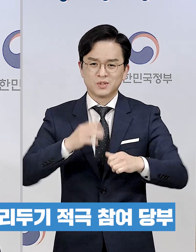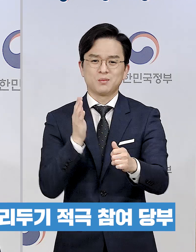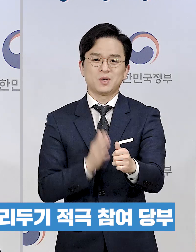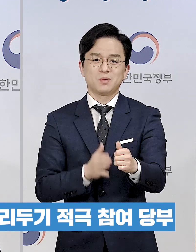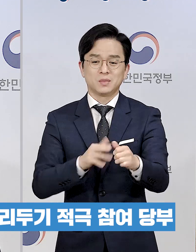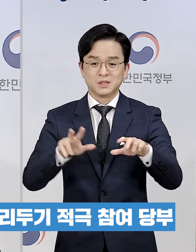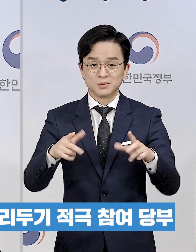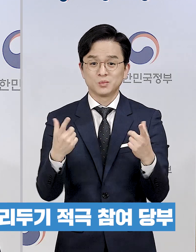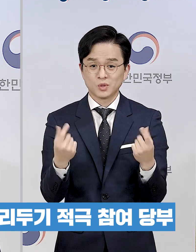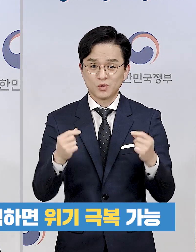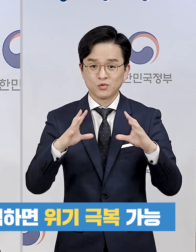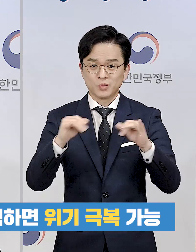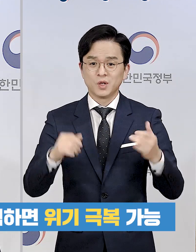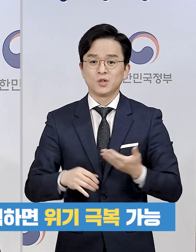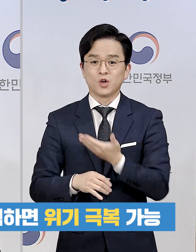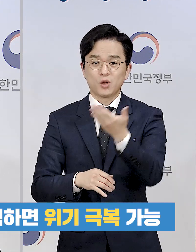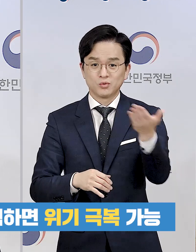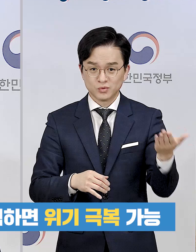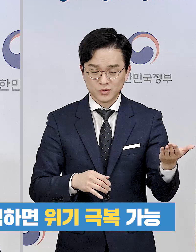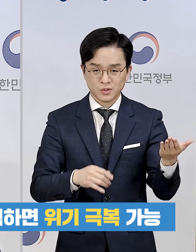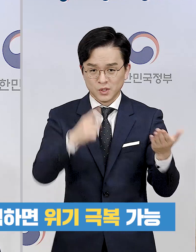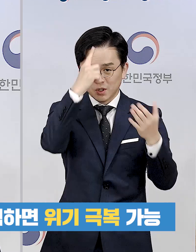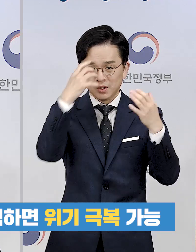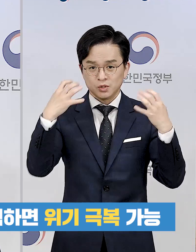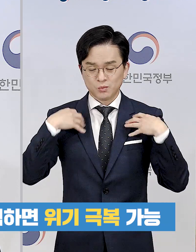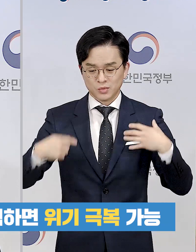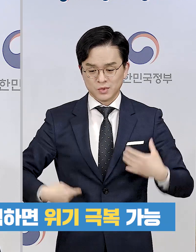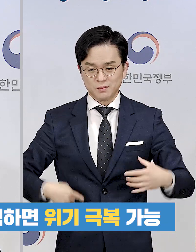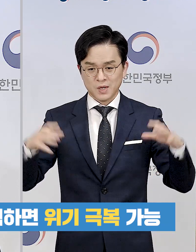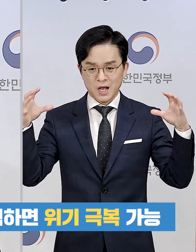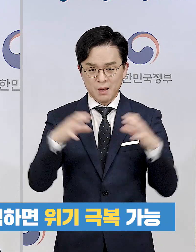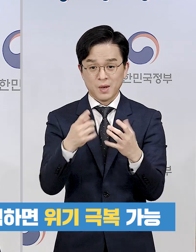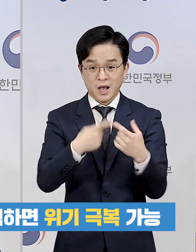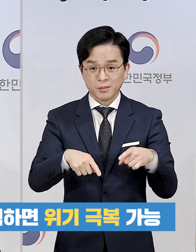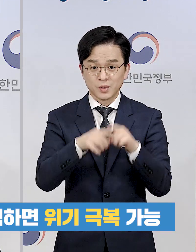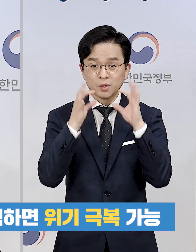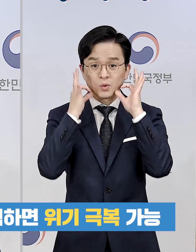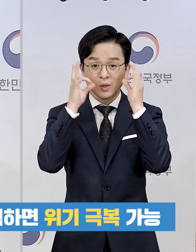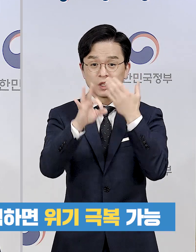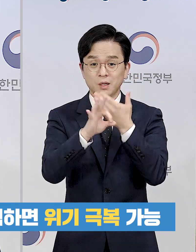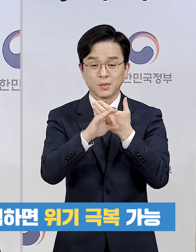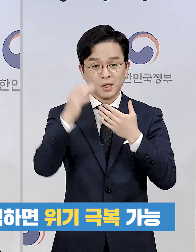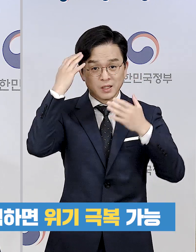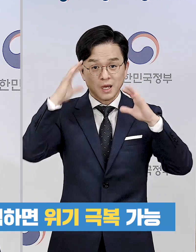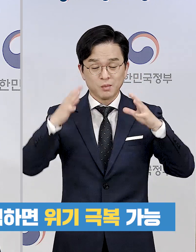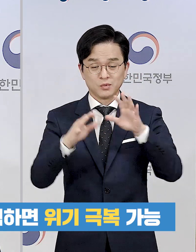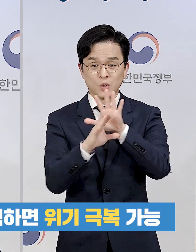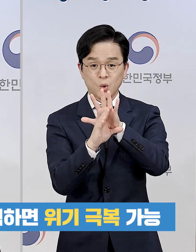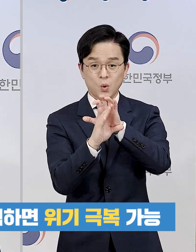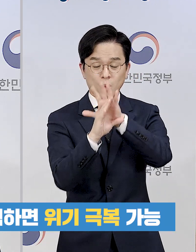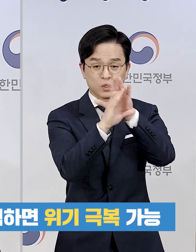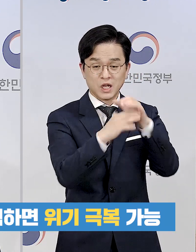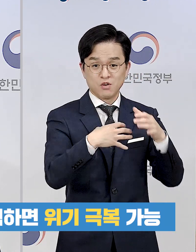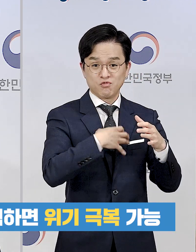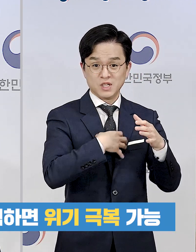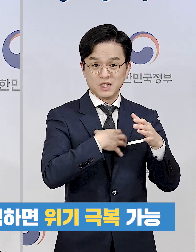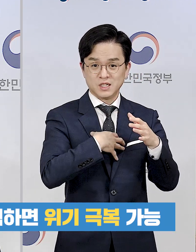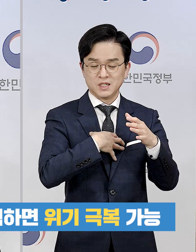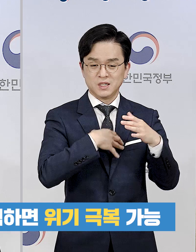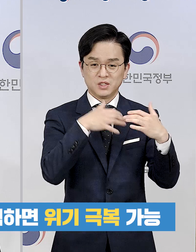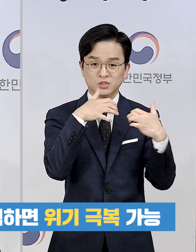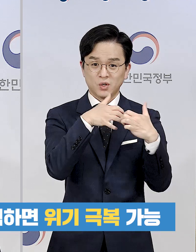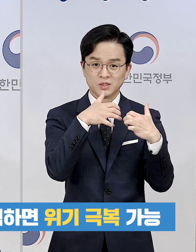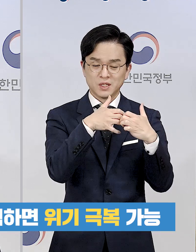거듭 요청드립니다. 지금까지처럼 국민들께서 방역당국과 힘을 합쳐 함께 노력해 나가신다면